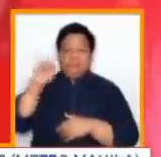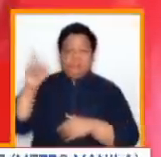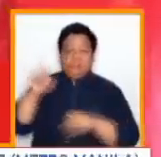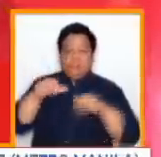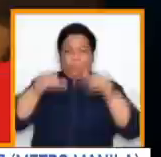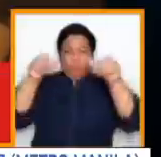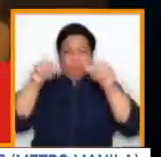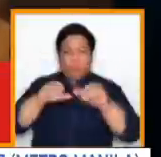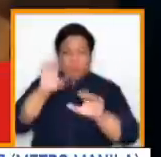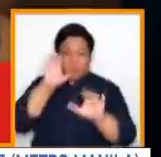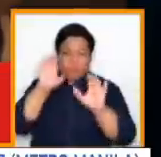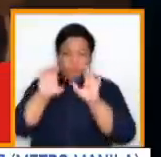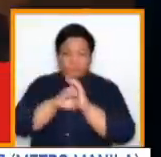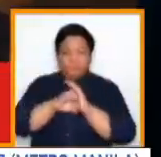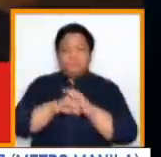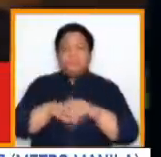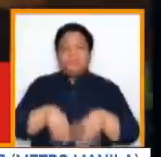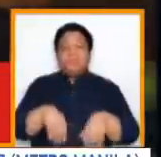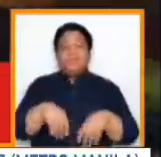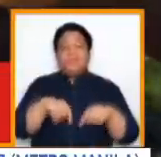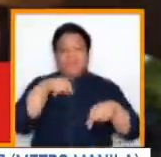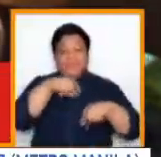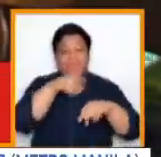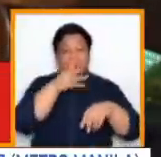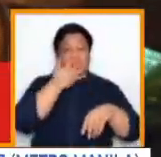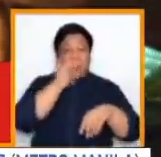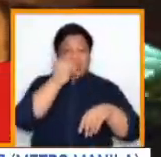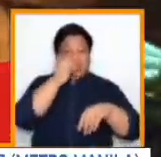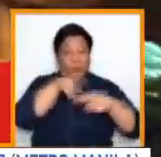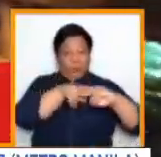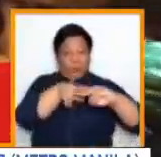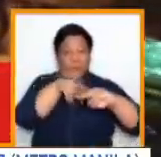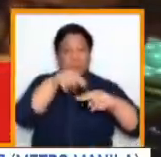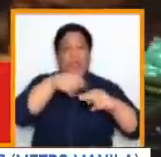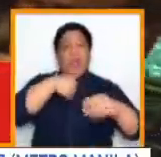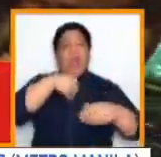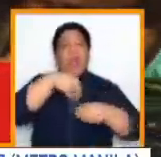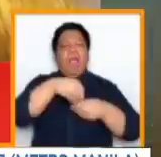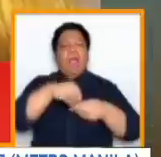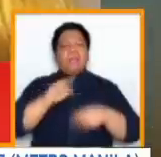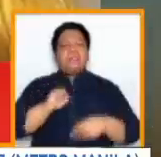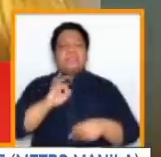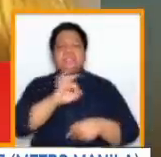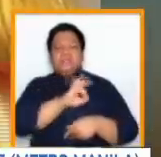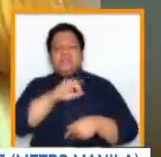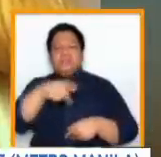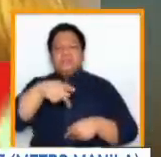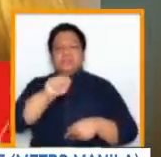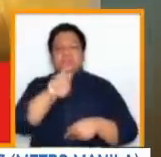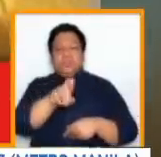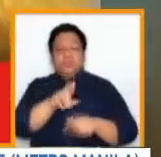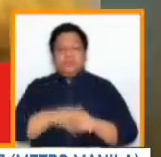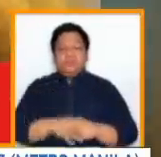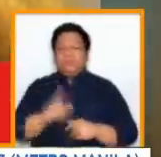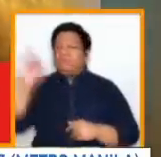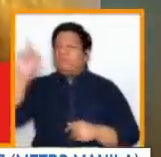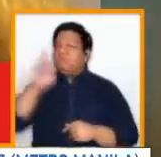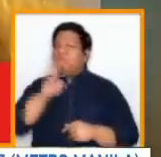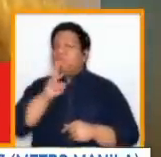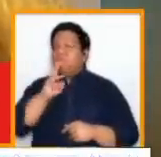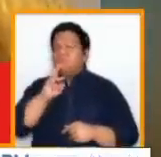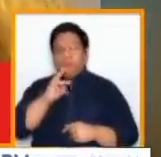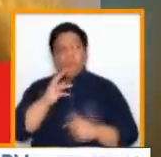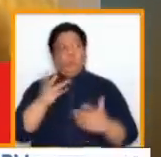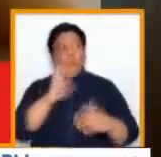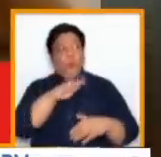National Railways ang kulay dilaw na tren na tulak-tulak noon ang ilang bagon. Nagsabi yung husband ko na, uy, may pagpadating na